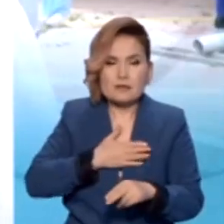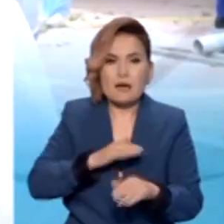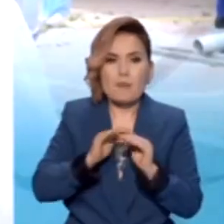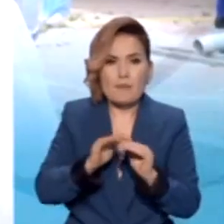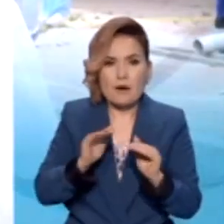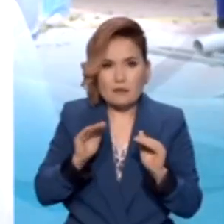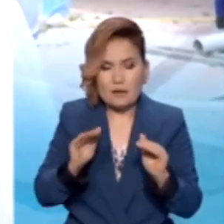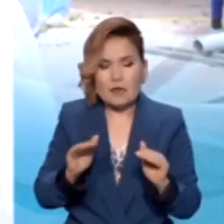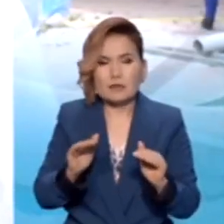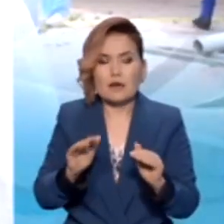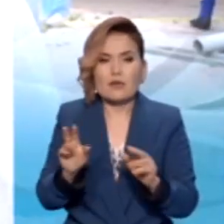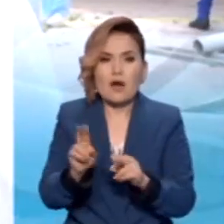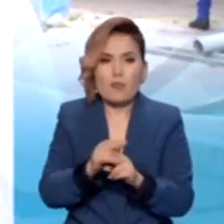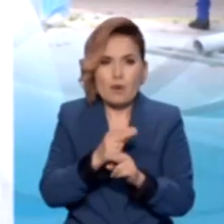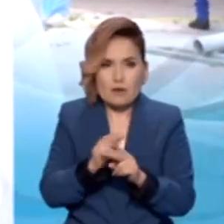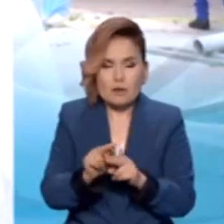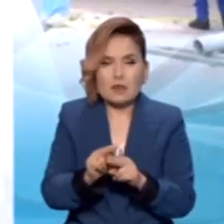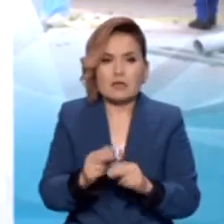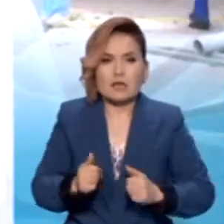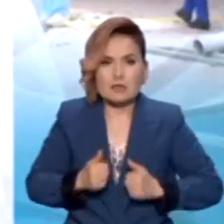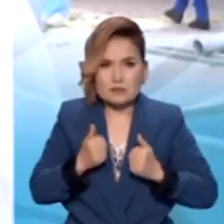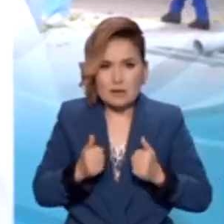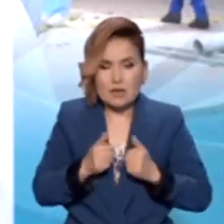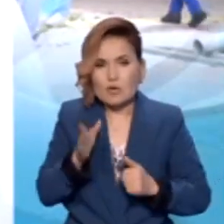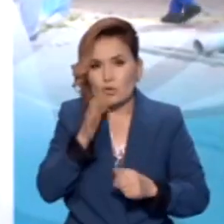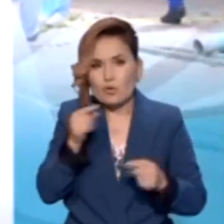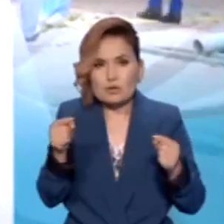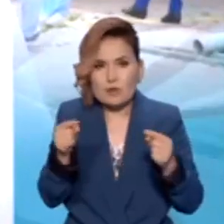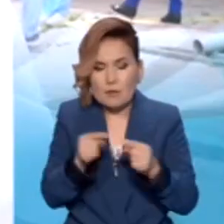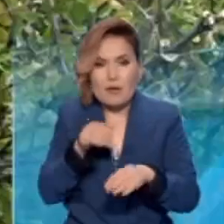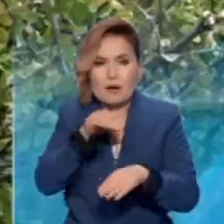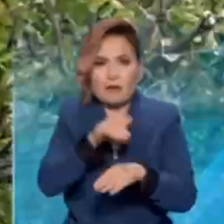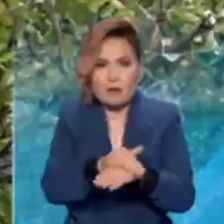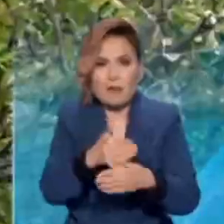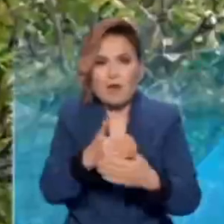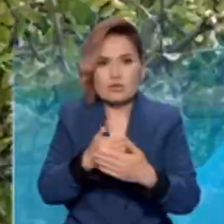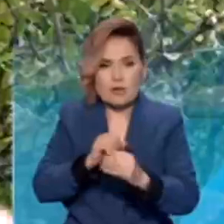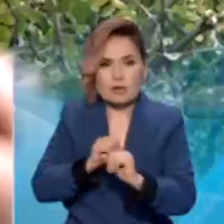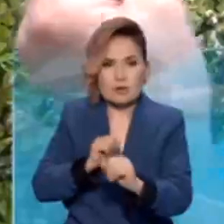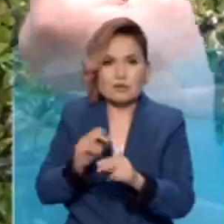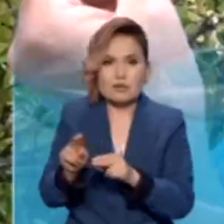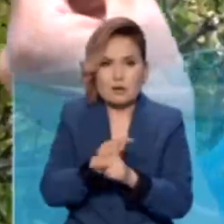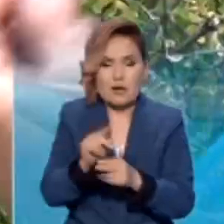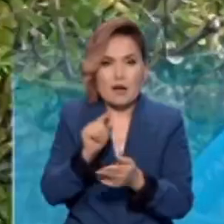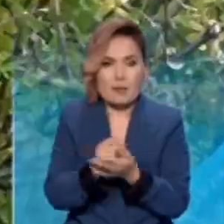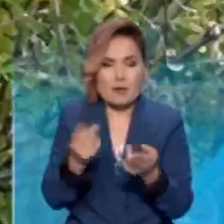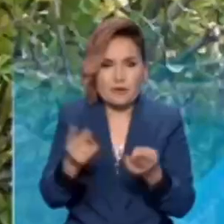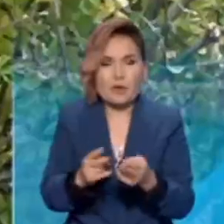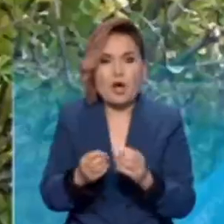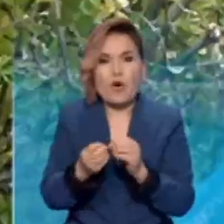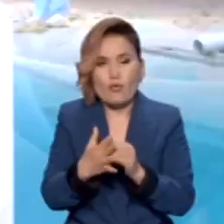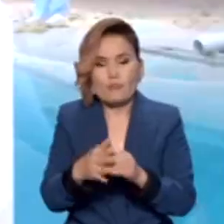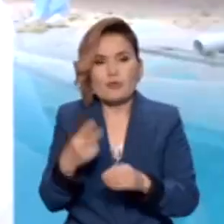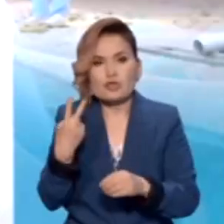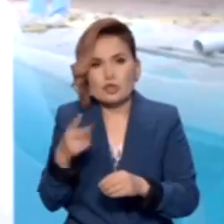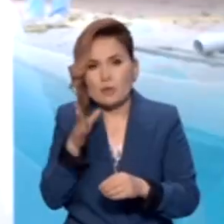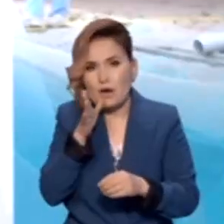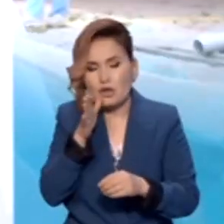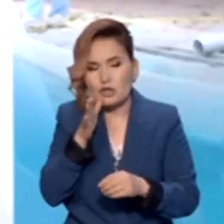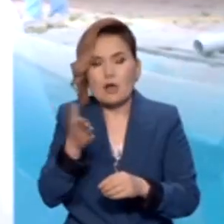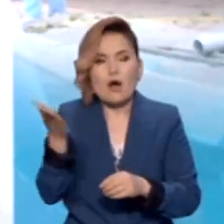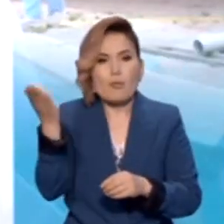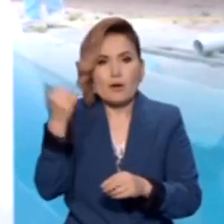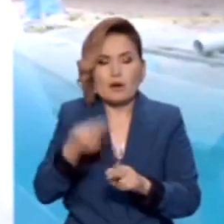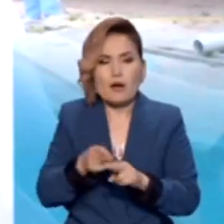жаңадан табылған ауру емес, оны дер кезінде ерте анықтау мәселесі. Осыдан 15-20 жыл бұрын бізге